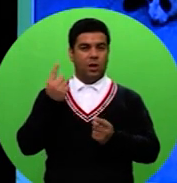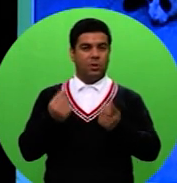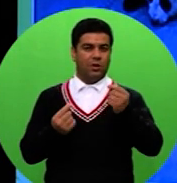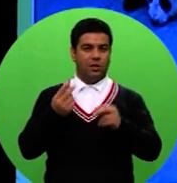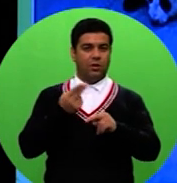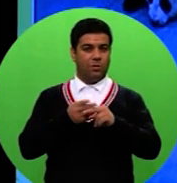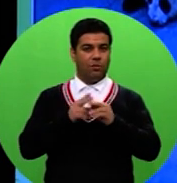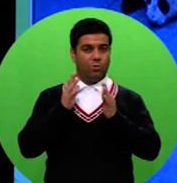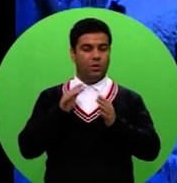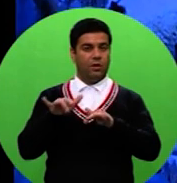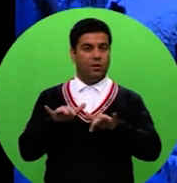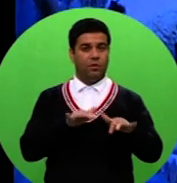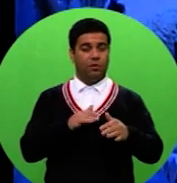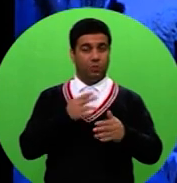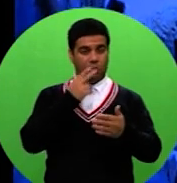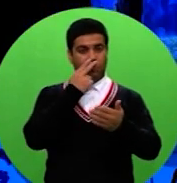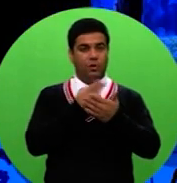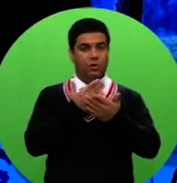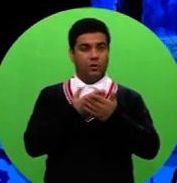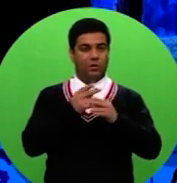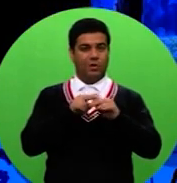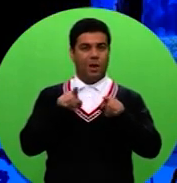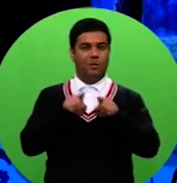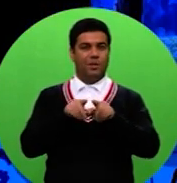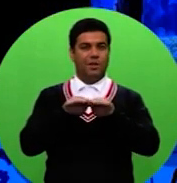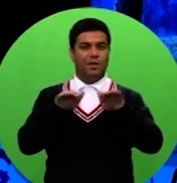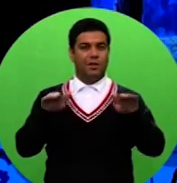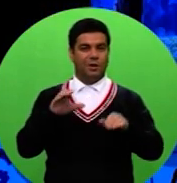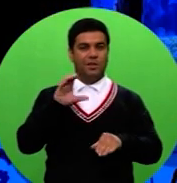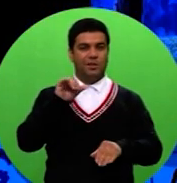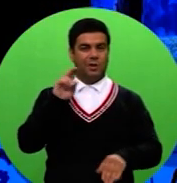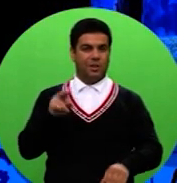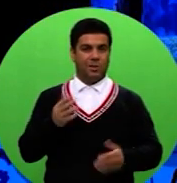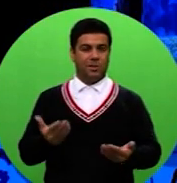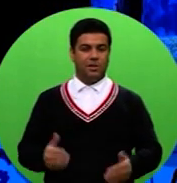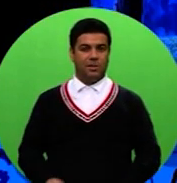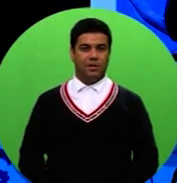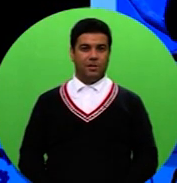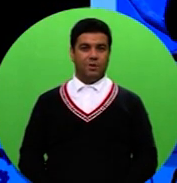и ее внимание. Вот посмотрите, такой детский садик.